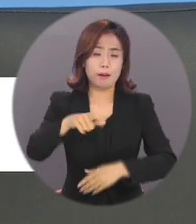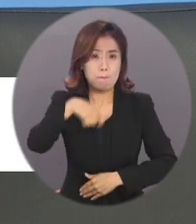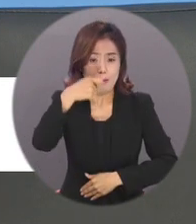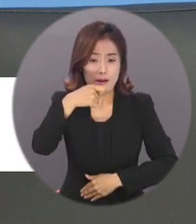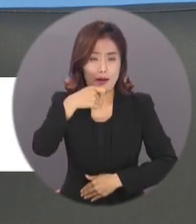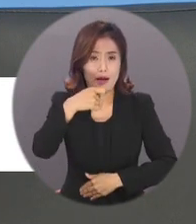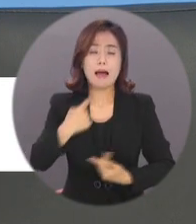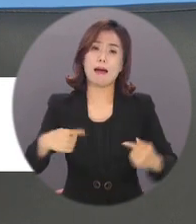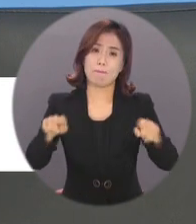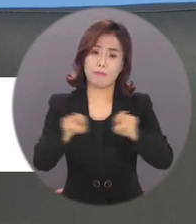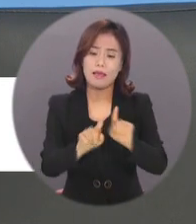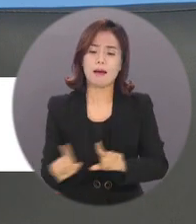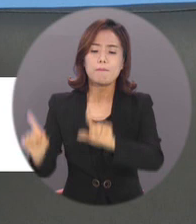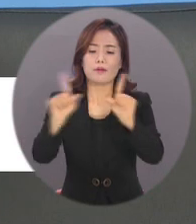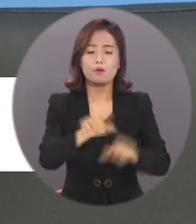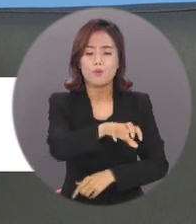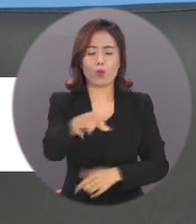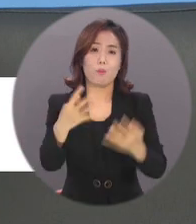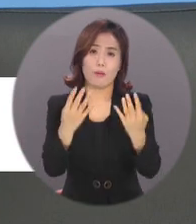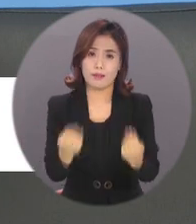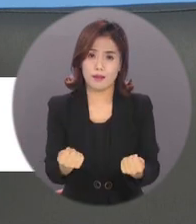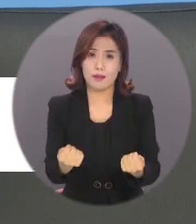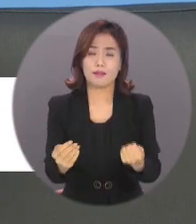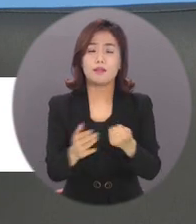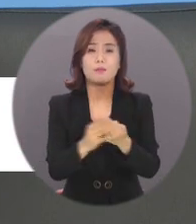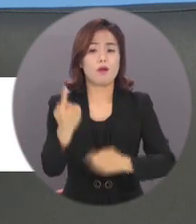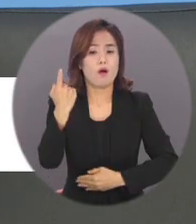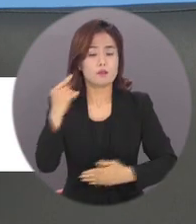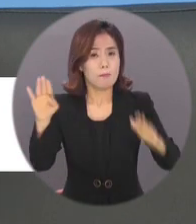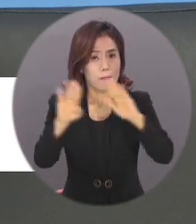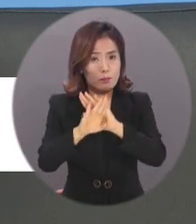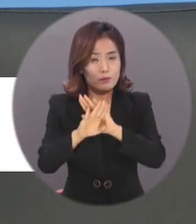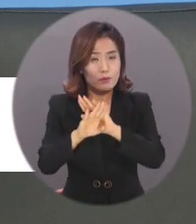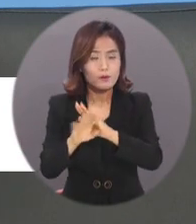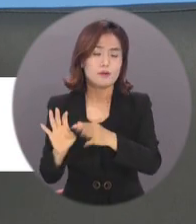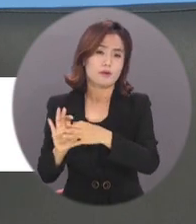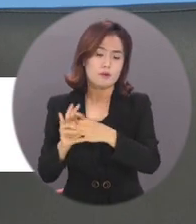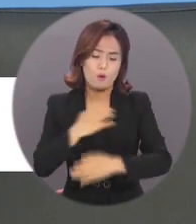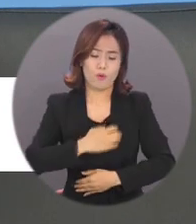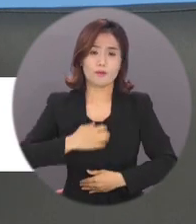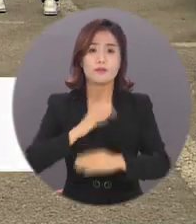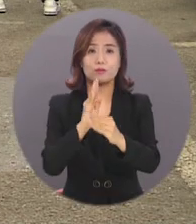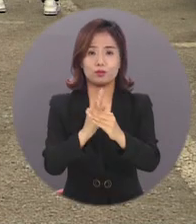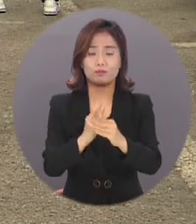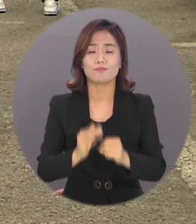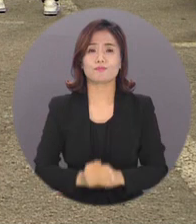같이 하고 공동생활 구역이 많이 있기 때문에 어제 밤부터 저희들은 굉장히 아마 우려를 하고